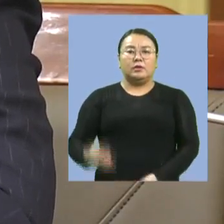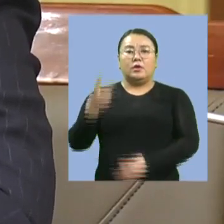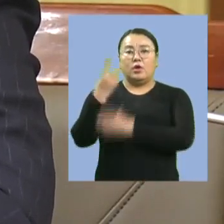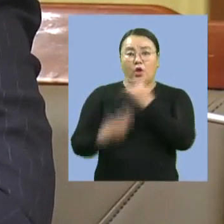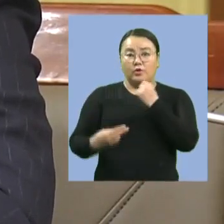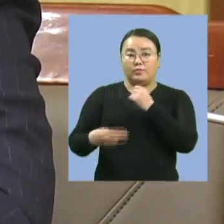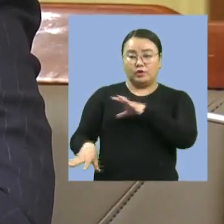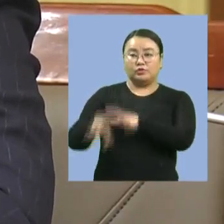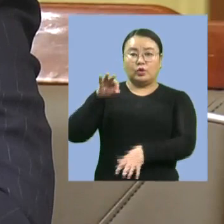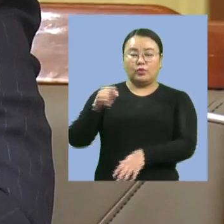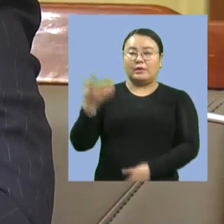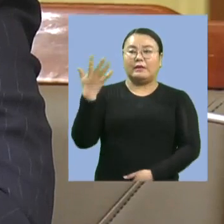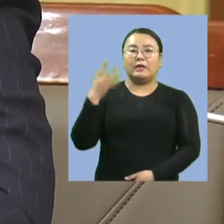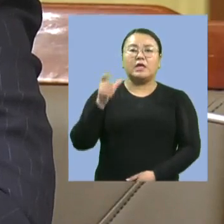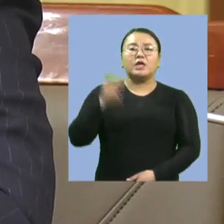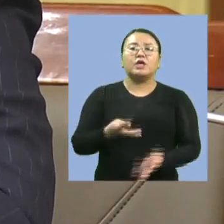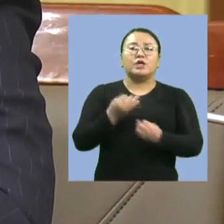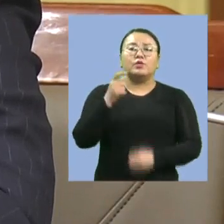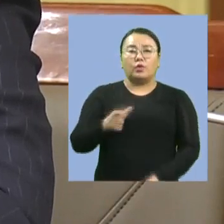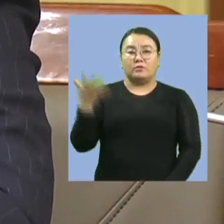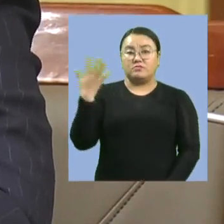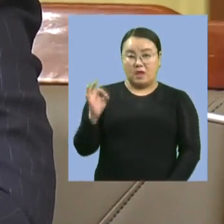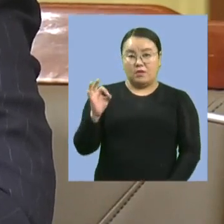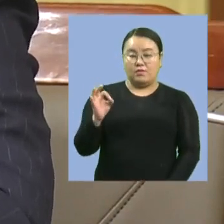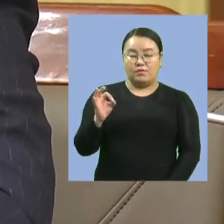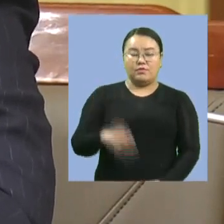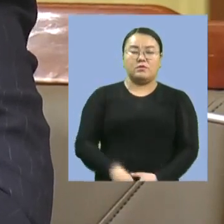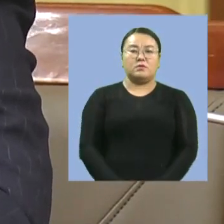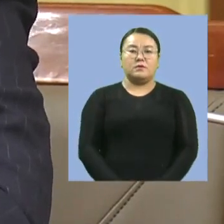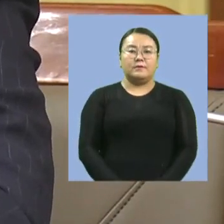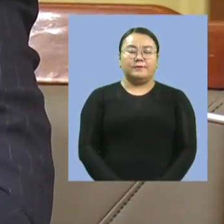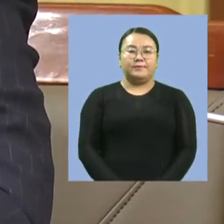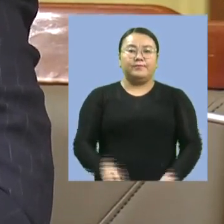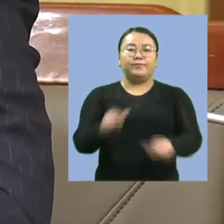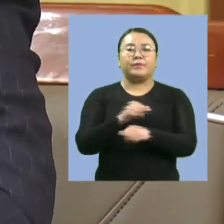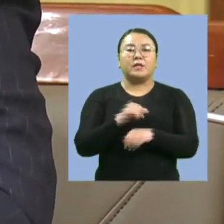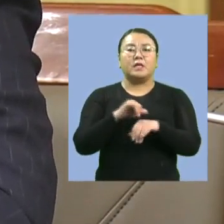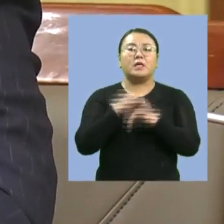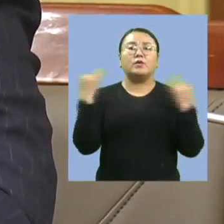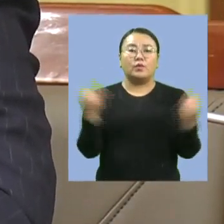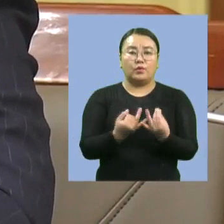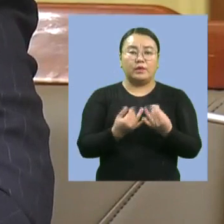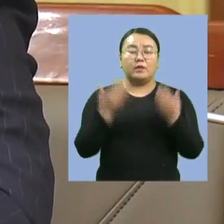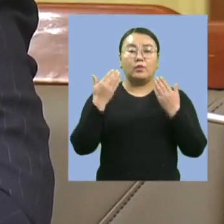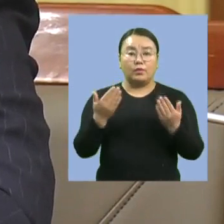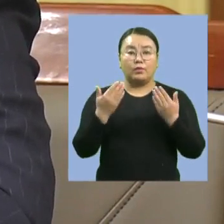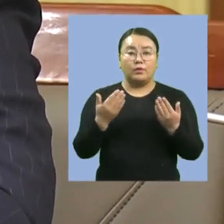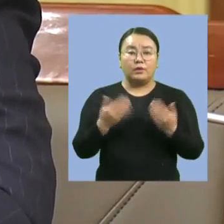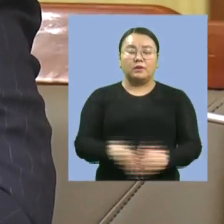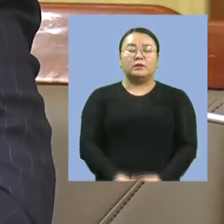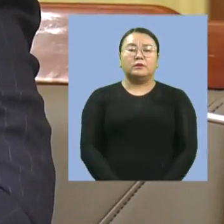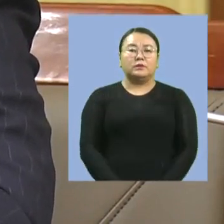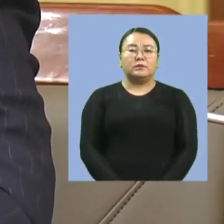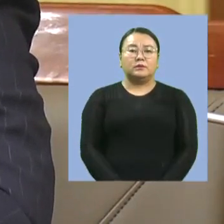Профессионал буюу хувь тэнцвэрсэн хэлбэрээр сонгох нь 50 байлгыг гэдэг ийм байдлаар улсын их хурлын нэгдсэн